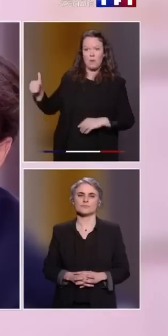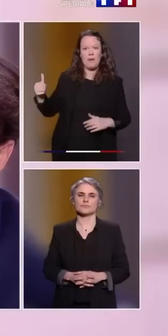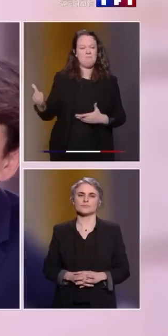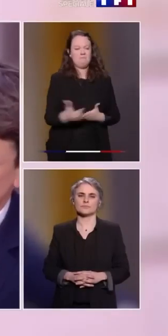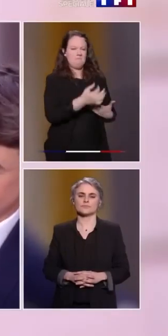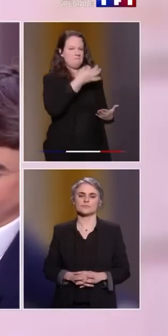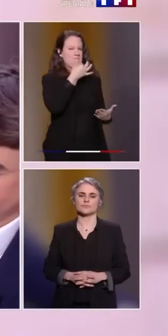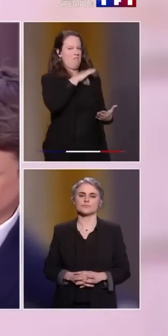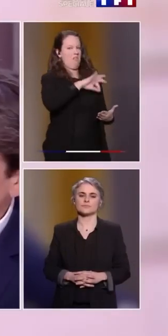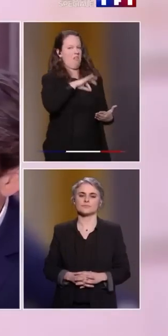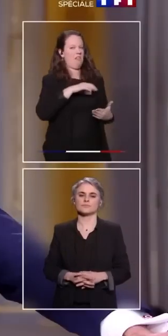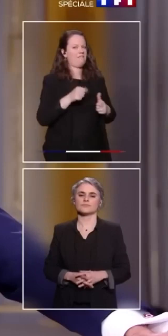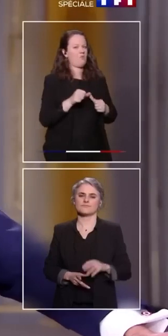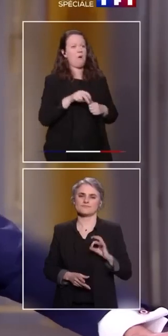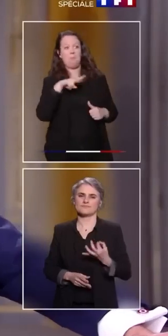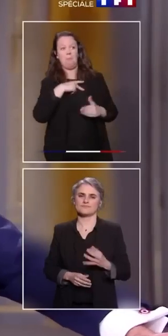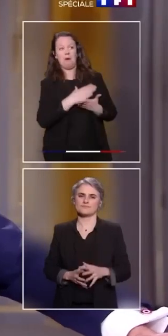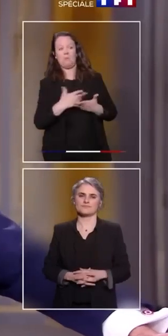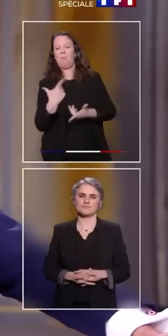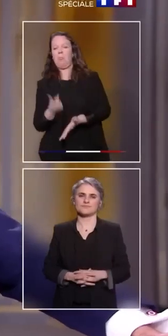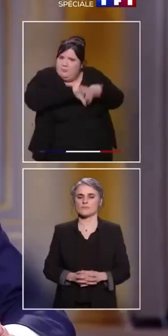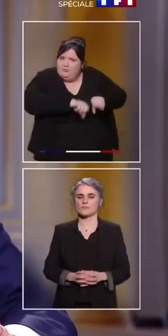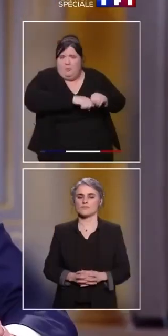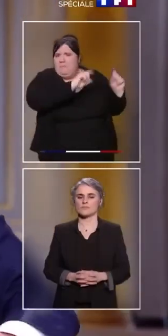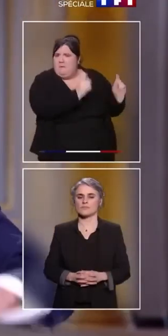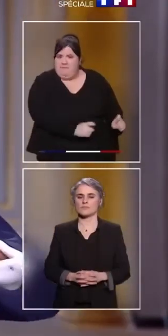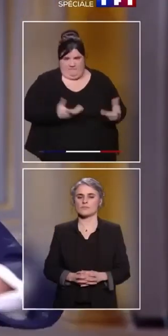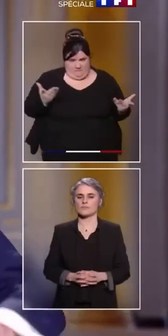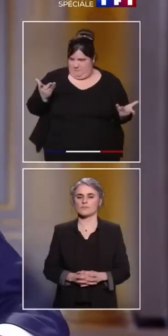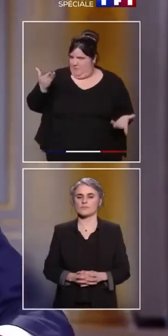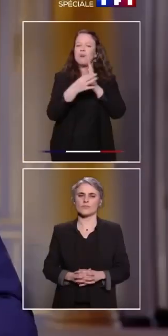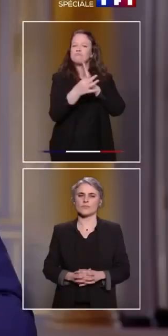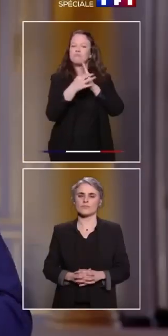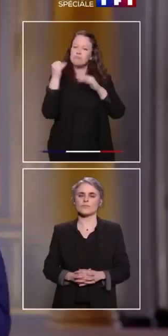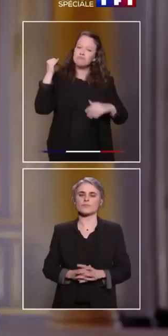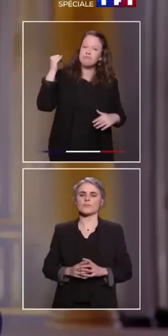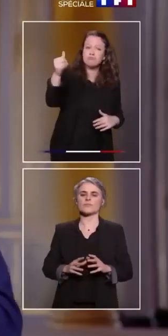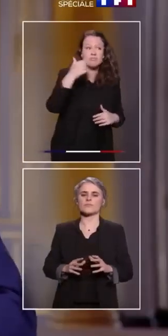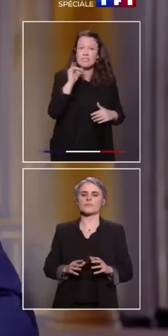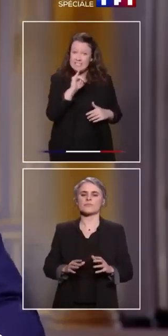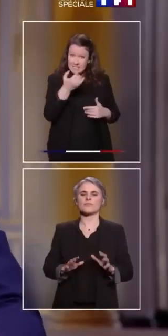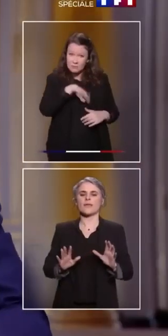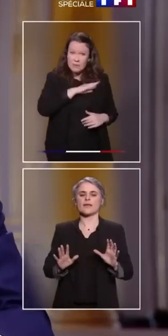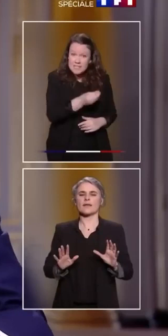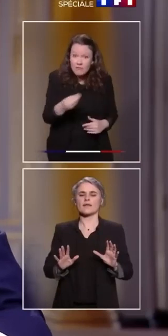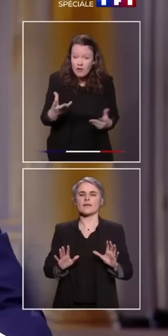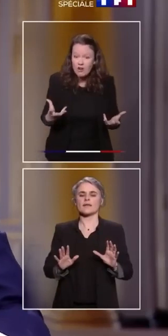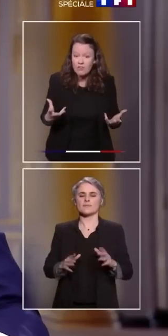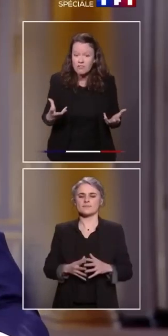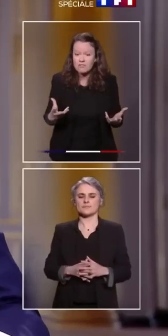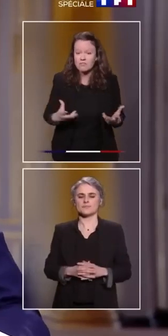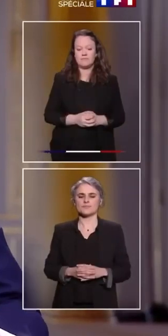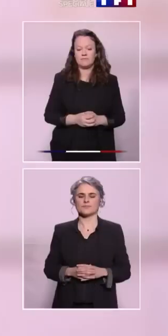Oui. Là, je vais demander au gouvernement de pouvoir travailler. C'est un mensonge. Regardez, vos collègues du Parisien avaient fait cette